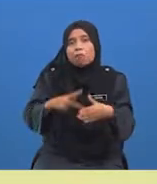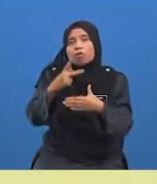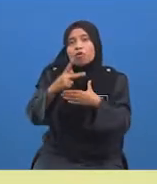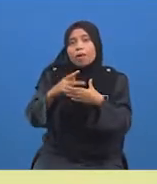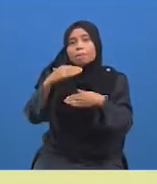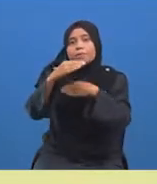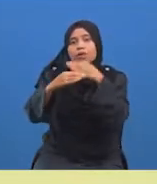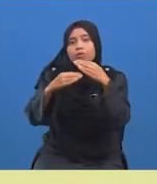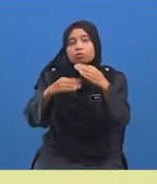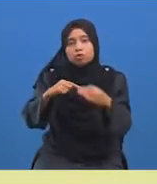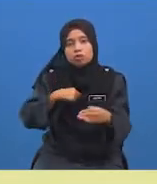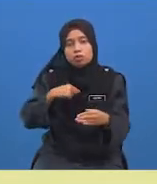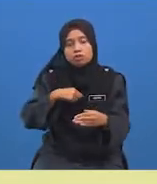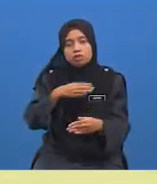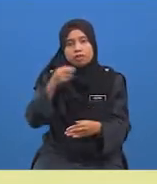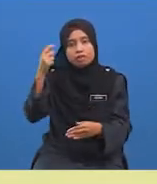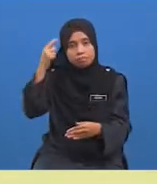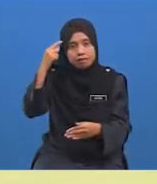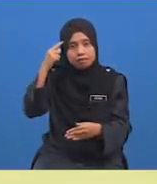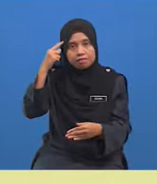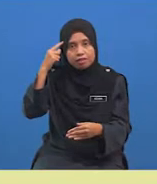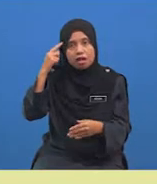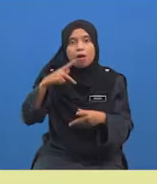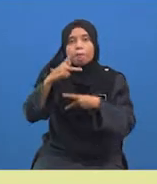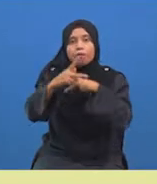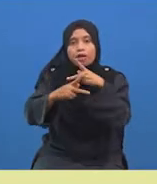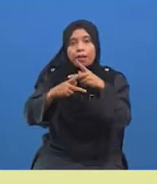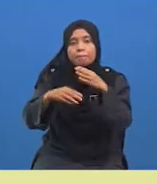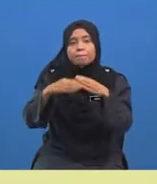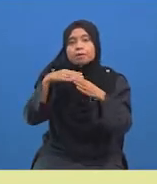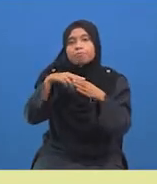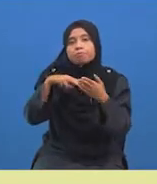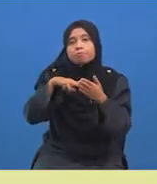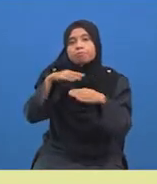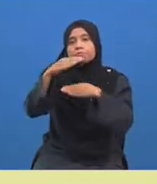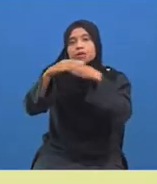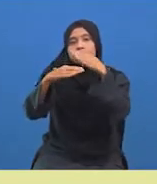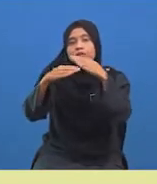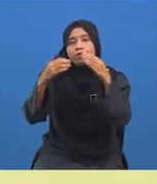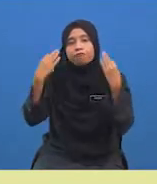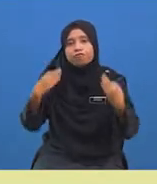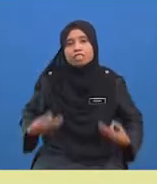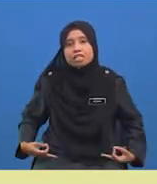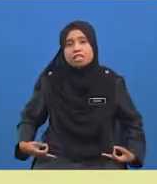dan mental, 1 markah. Program pembangunan fizikal, jasmani dan